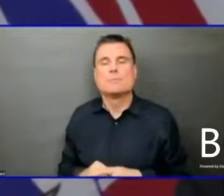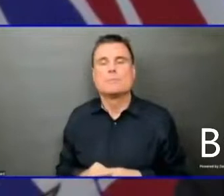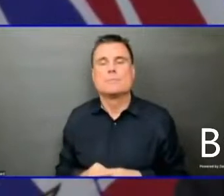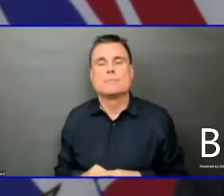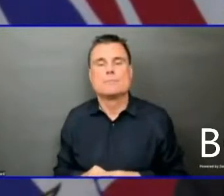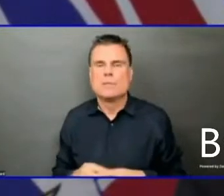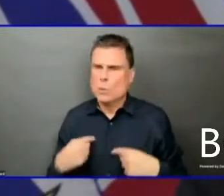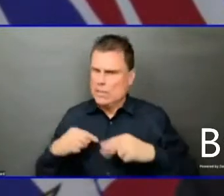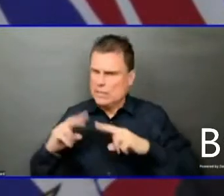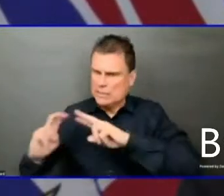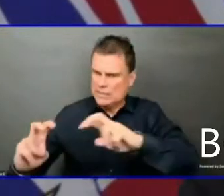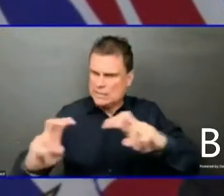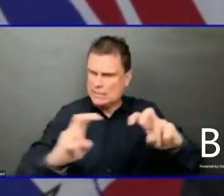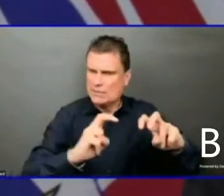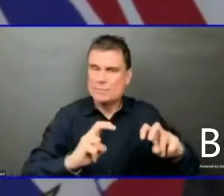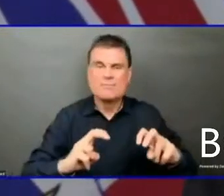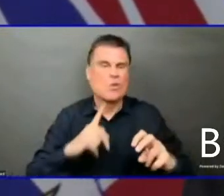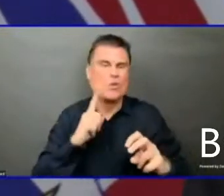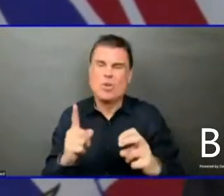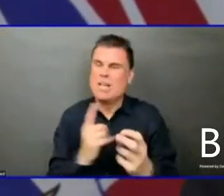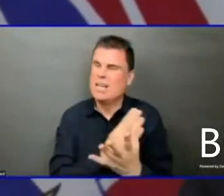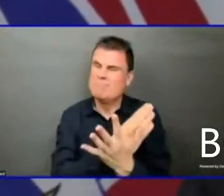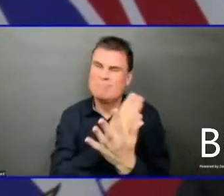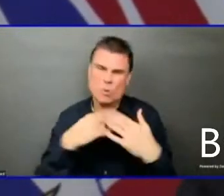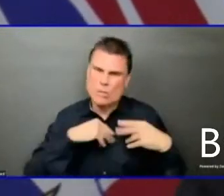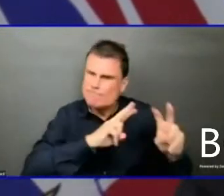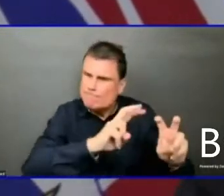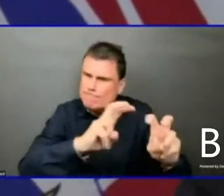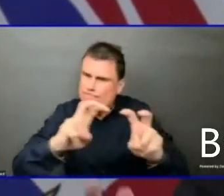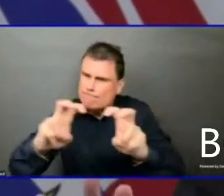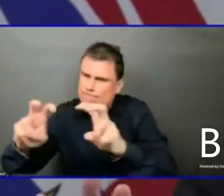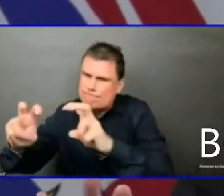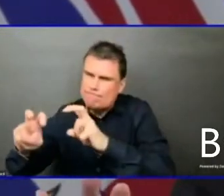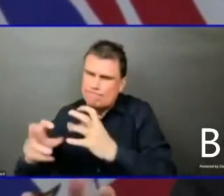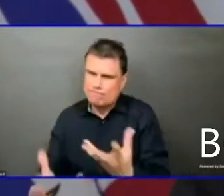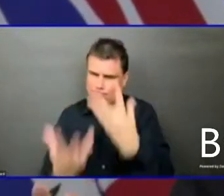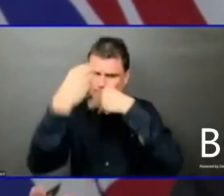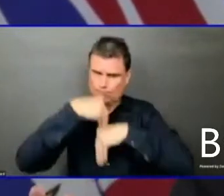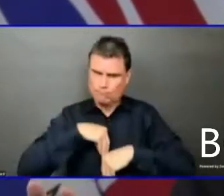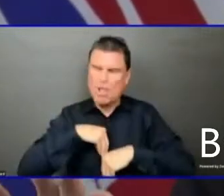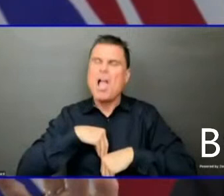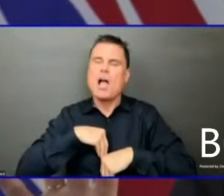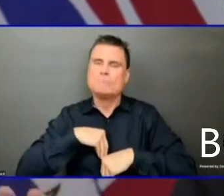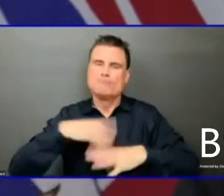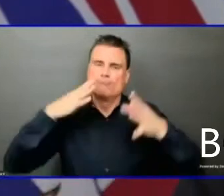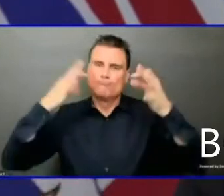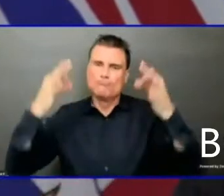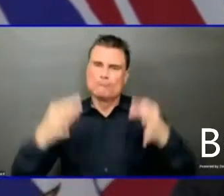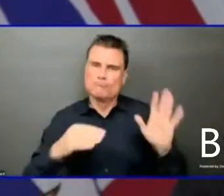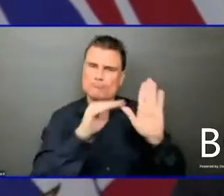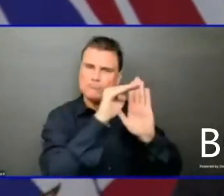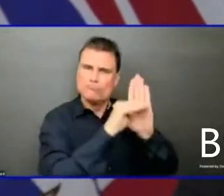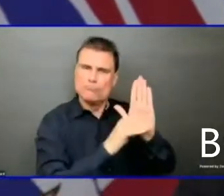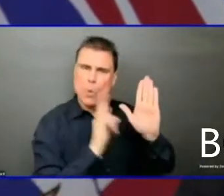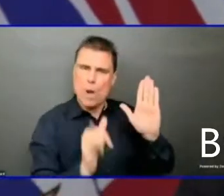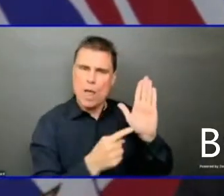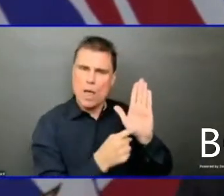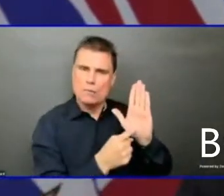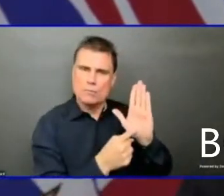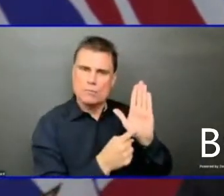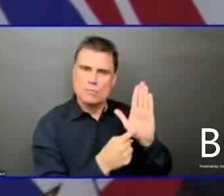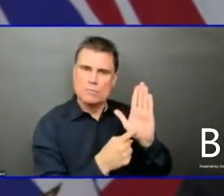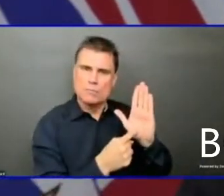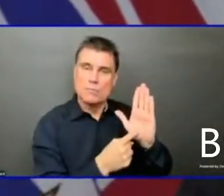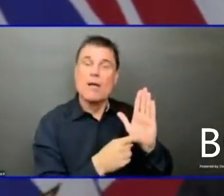above, 所以这些都是我们要考虑的， 考虑的因素。To be able to protect those who are most at risk